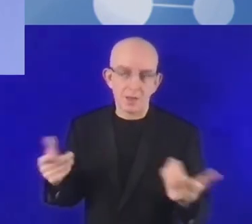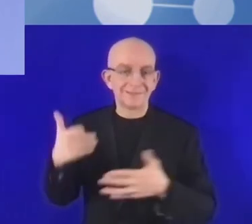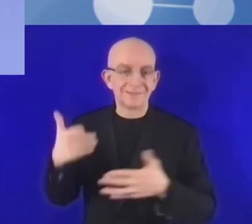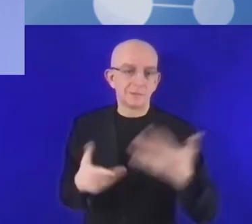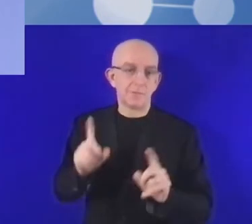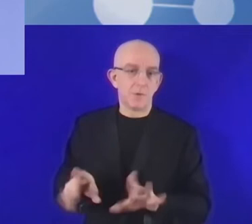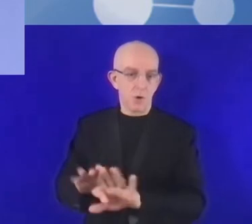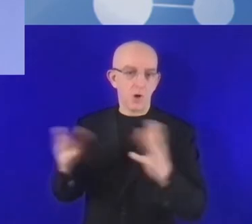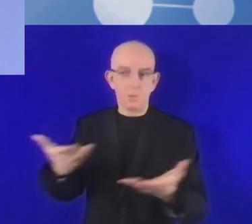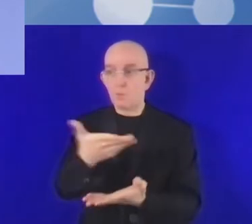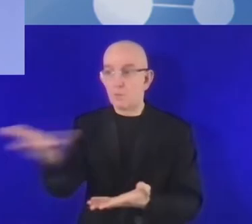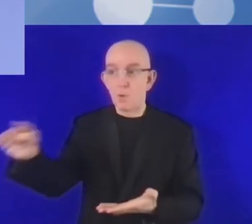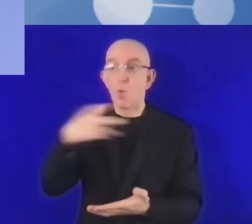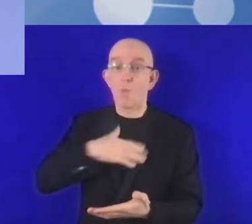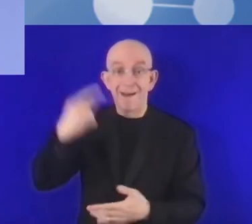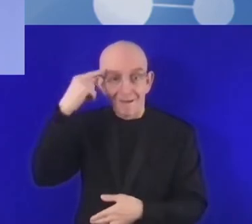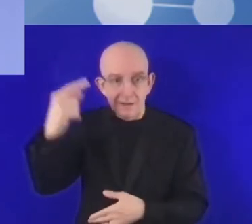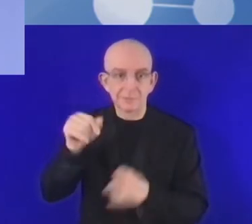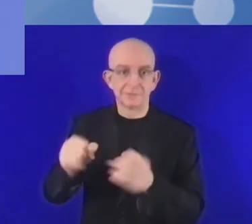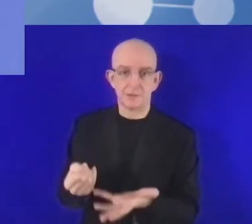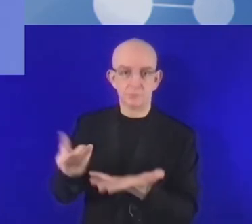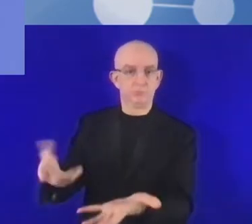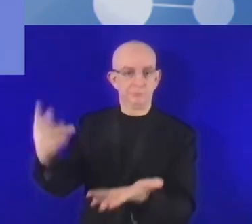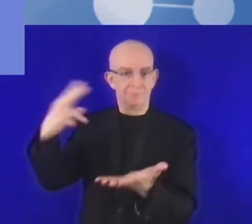新思维的企业都可以去使用。